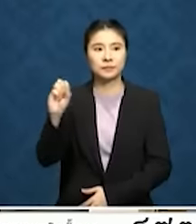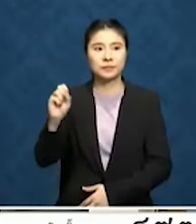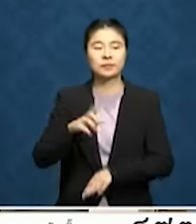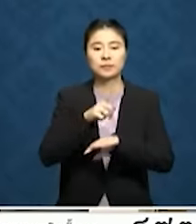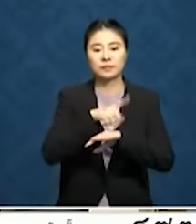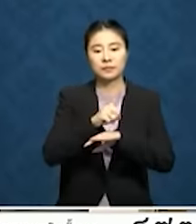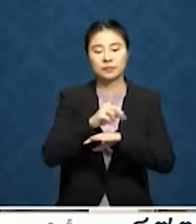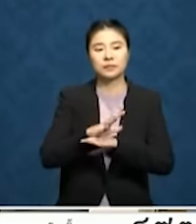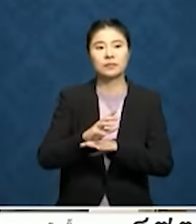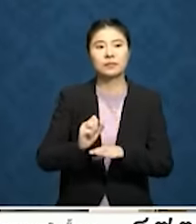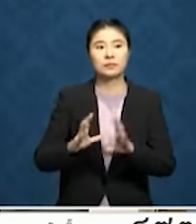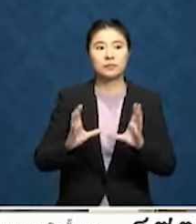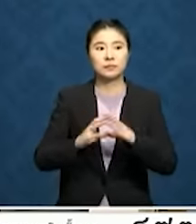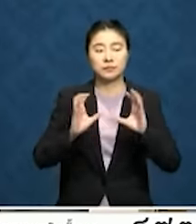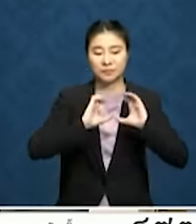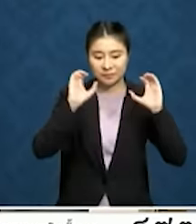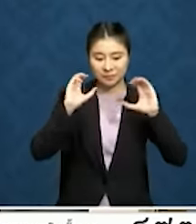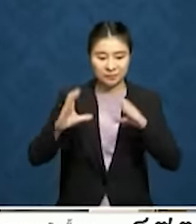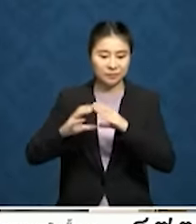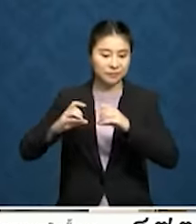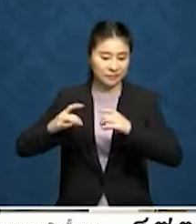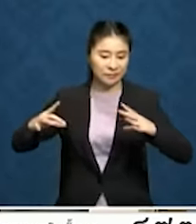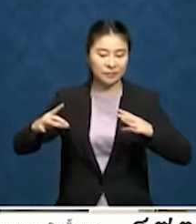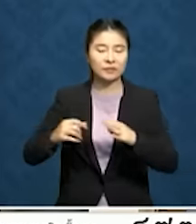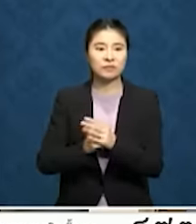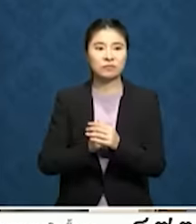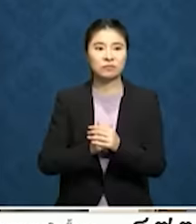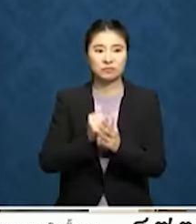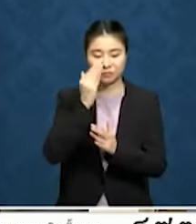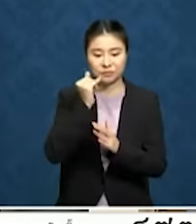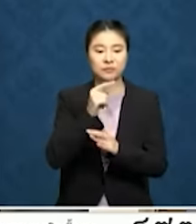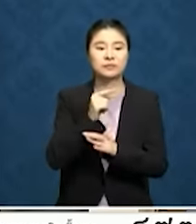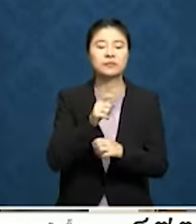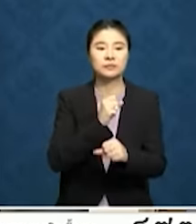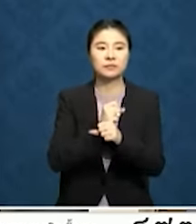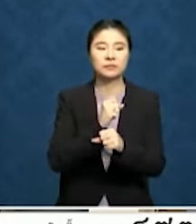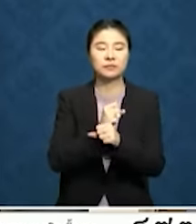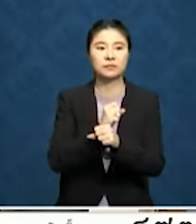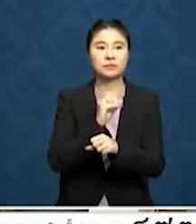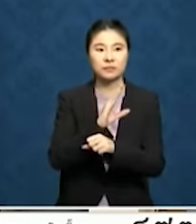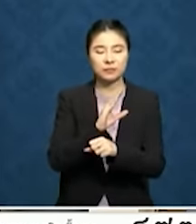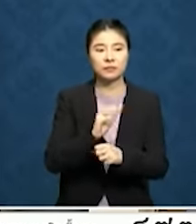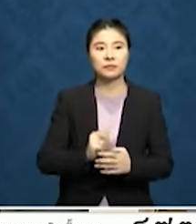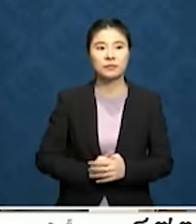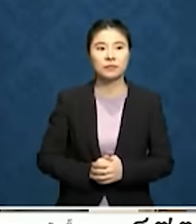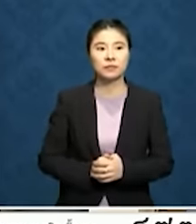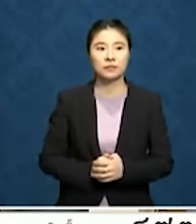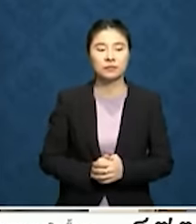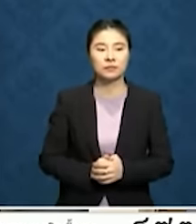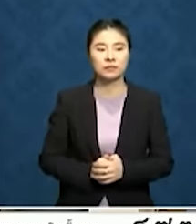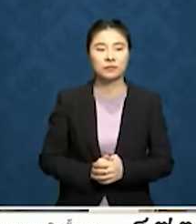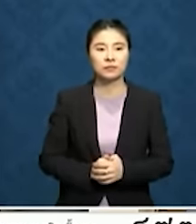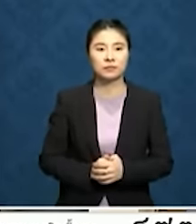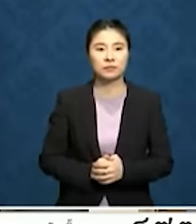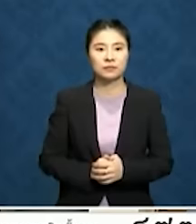านวิปทั้ง2ฝ่ายผมถือว่าเป็นกลไกการทำงานให้กับสภาแต่ก็ไม่ได้หมายความว่